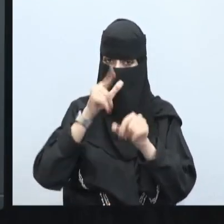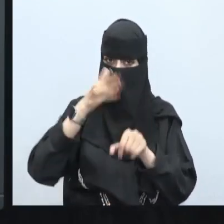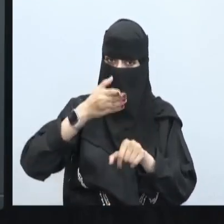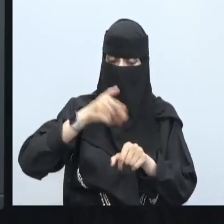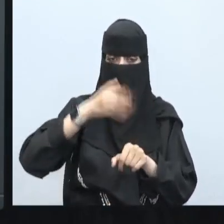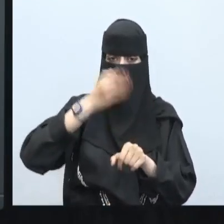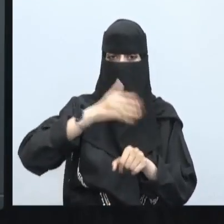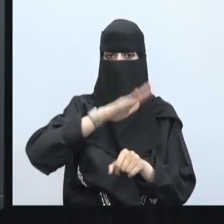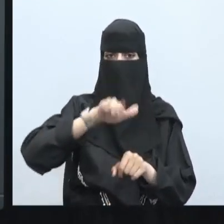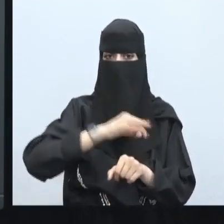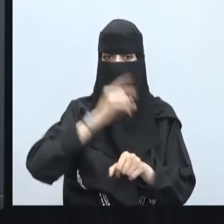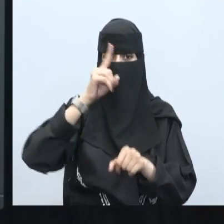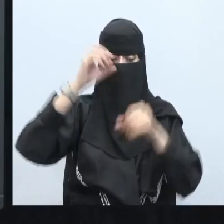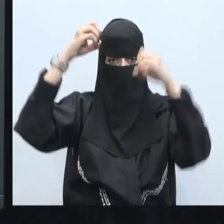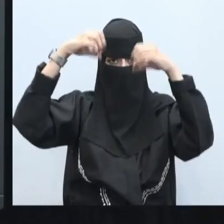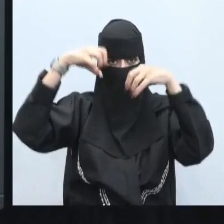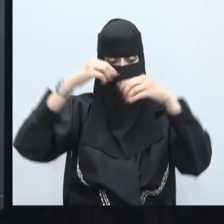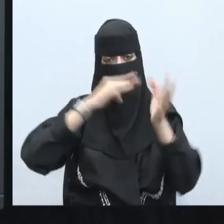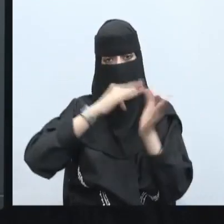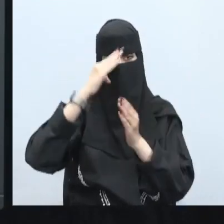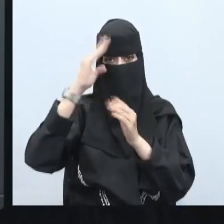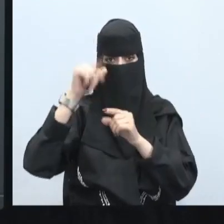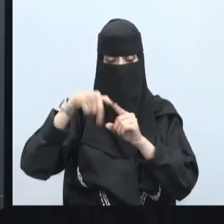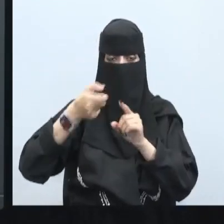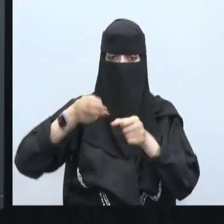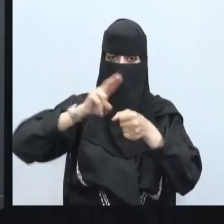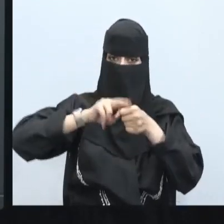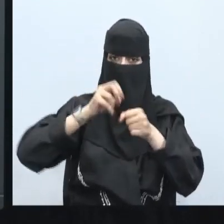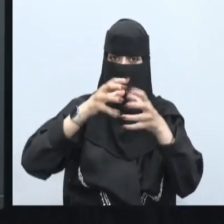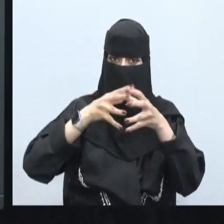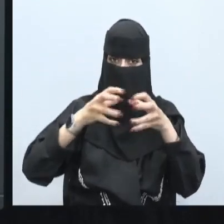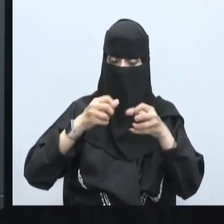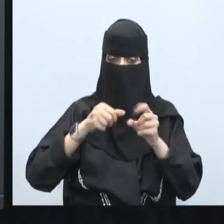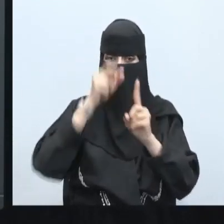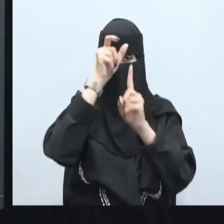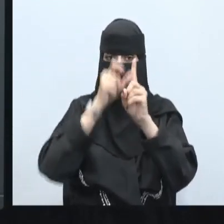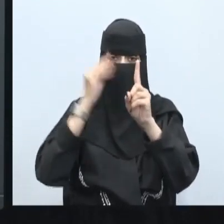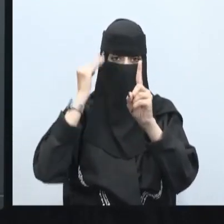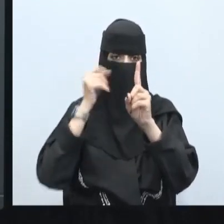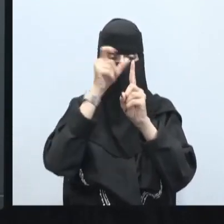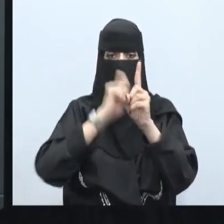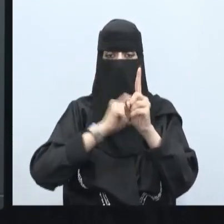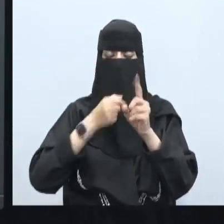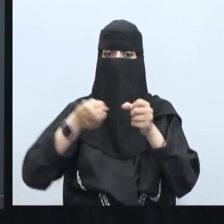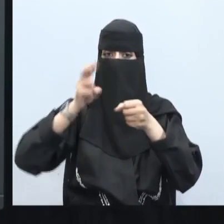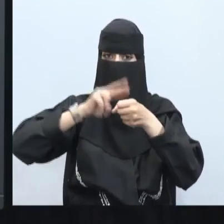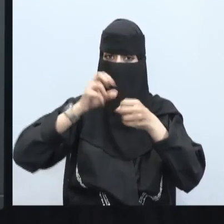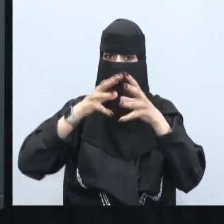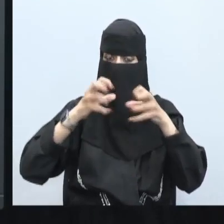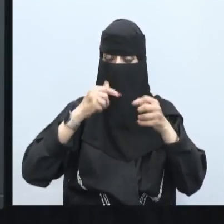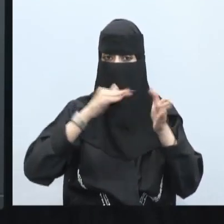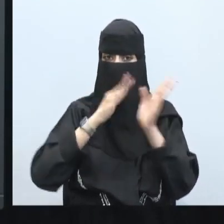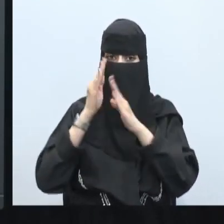السلام السلام عليكم ورحمه الله وبركاته واهلا وسهلا بكم اعزائي طلابا وطالبات مجددا في شروحات